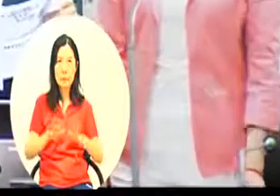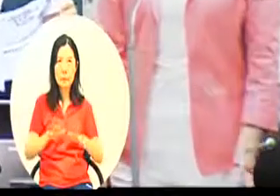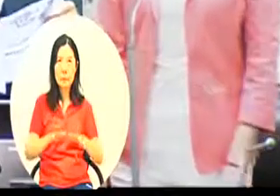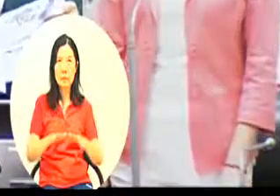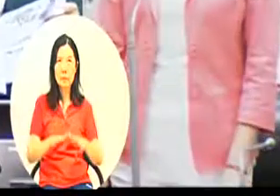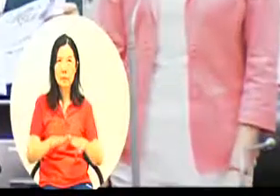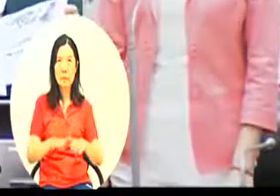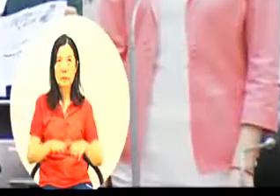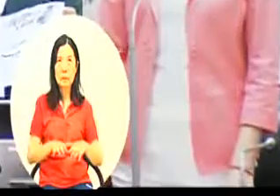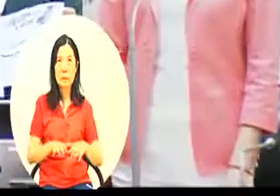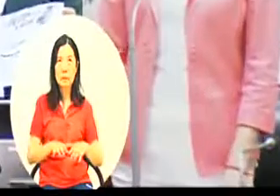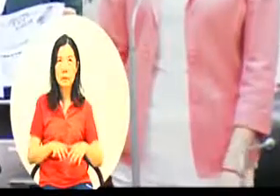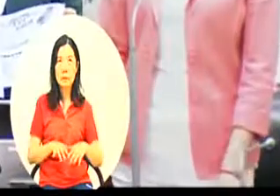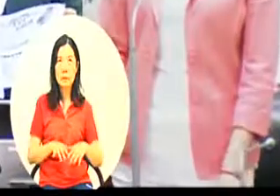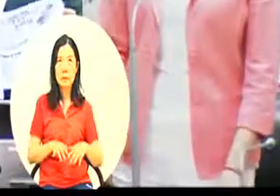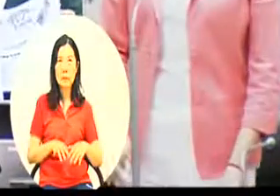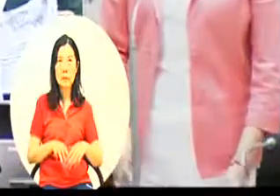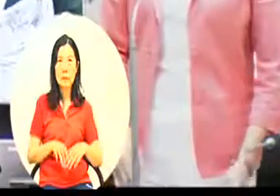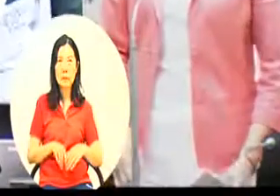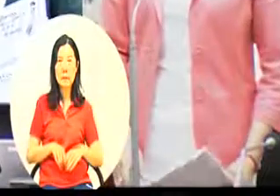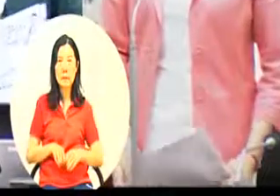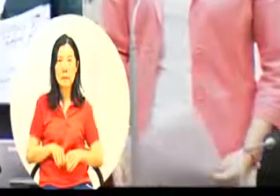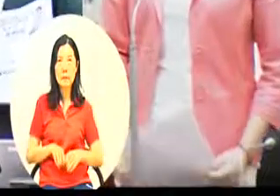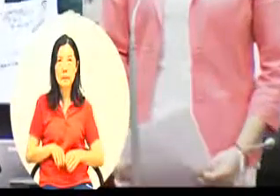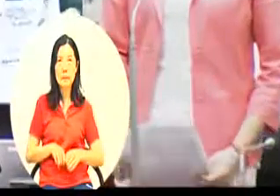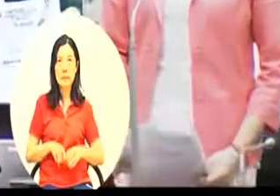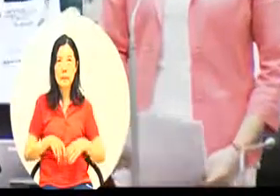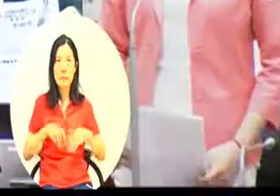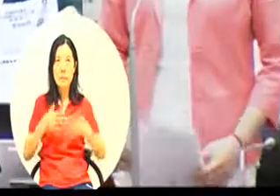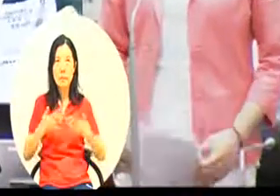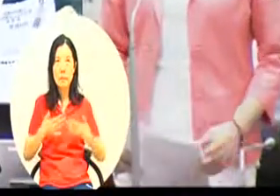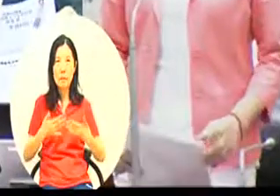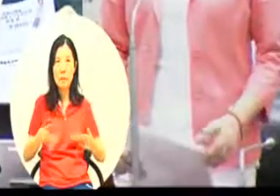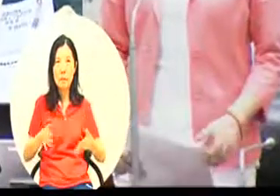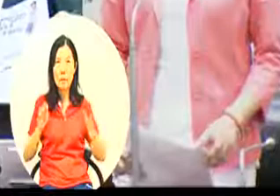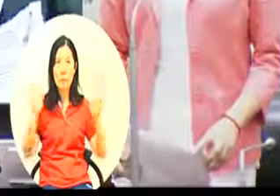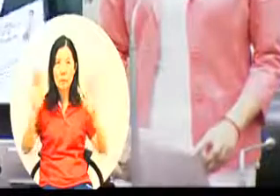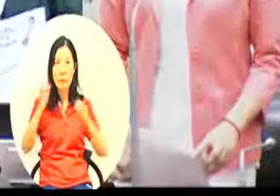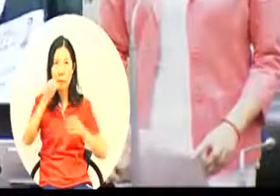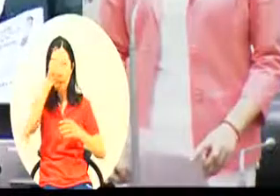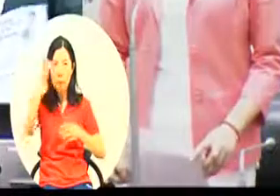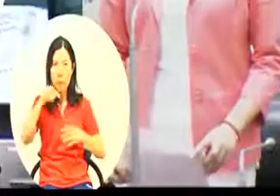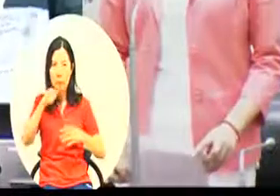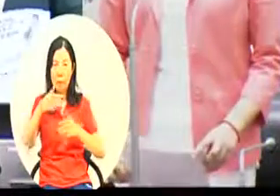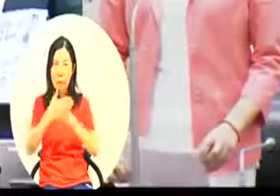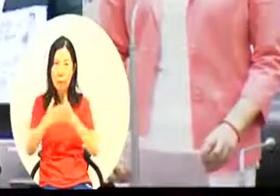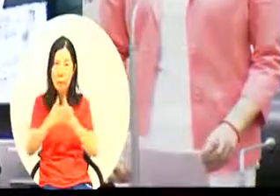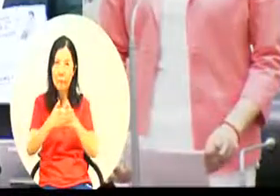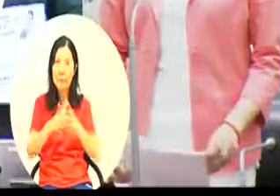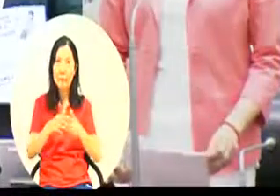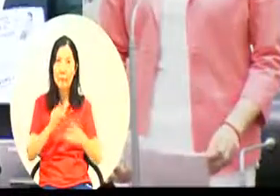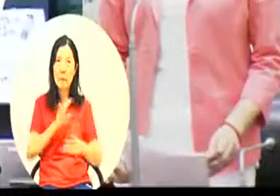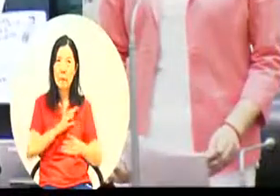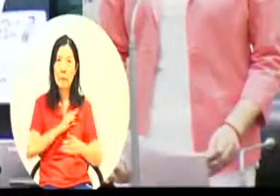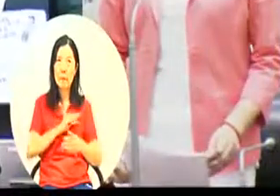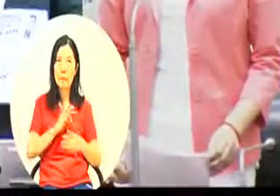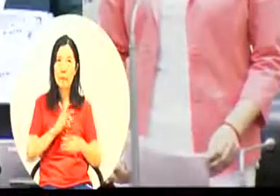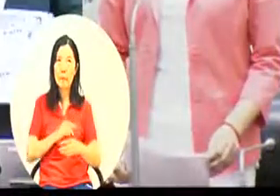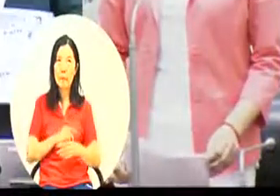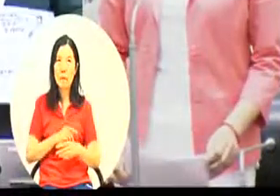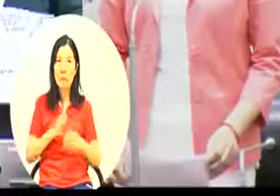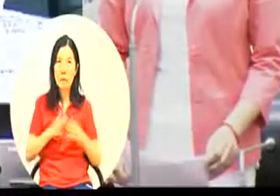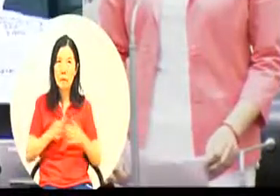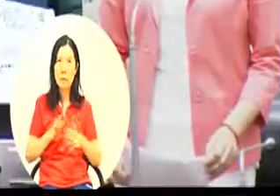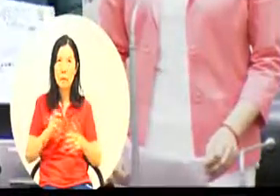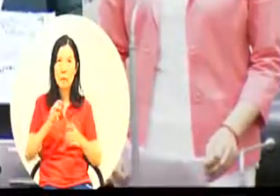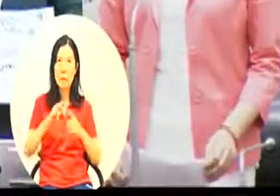于我们很多儿童青少年的保护，那当然我相信李演